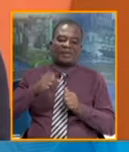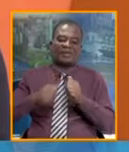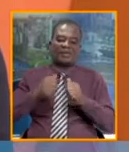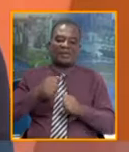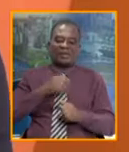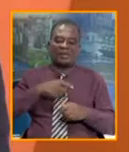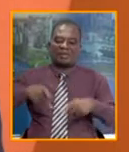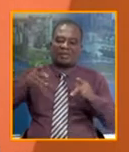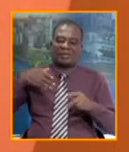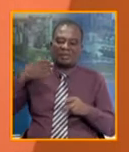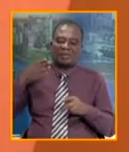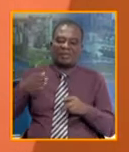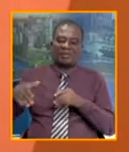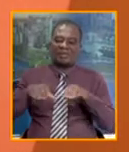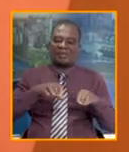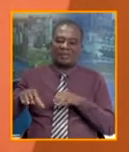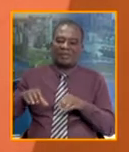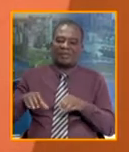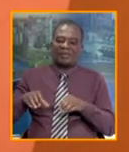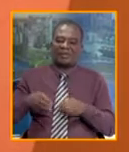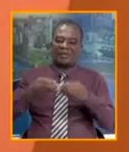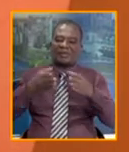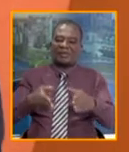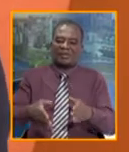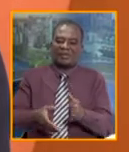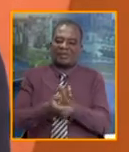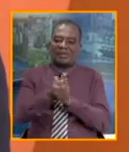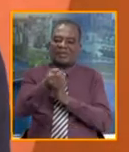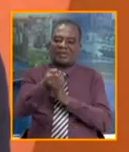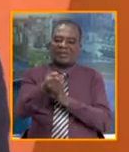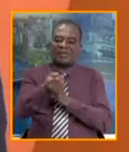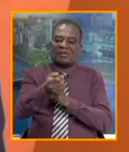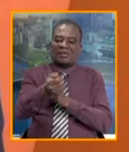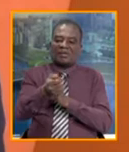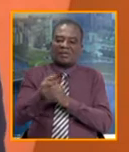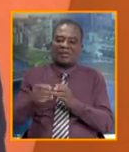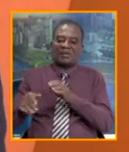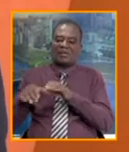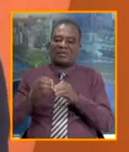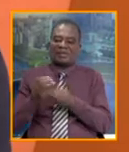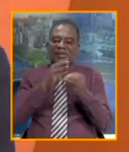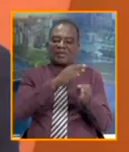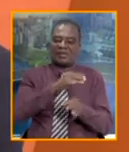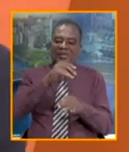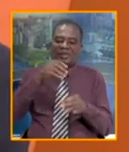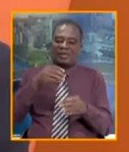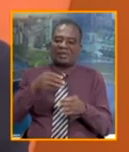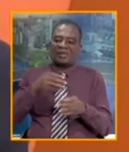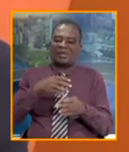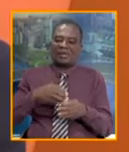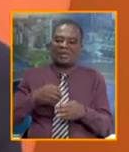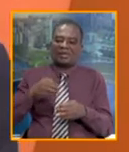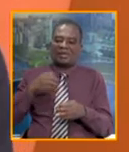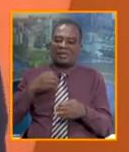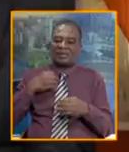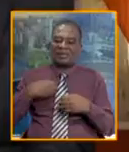ces guichets permettent d'effectuer des remises de chèques, de faire des versements en espèces et d'éditer